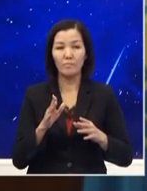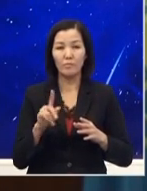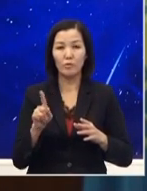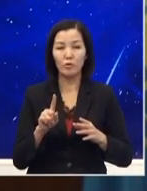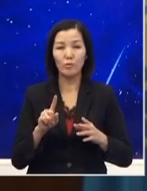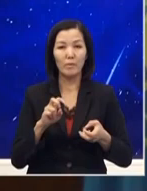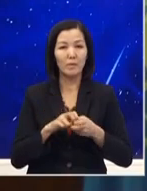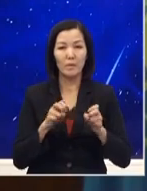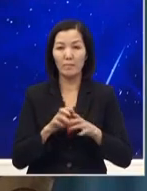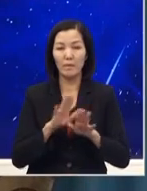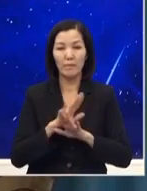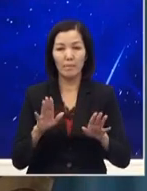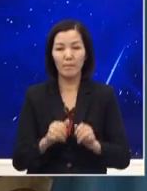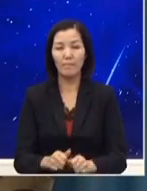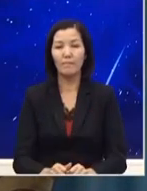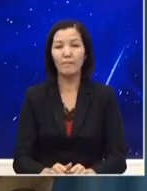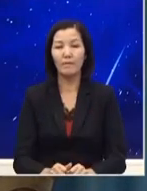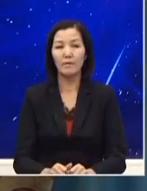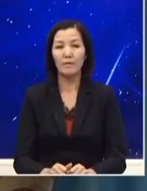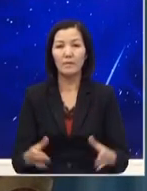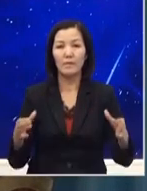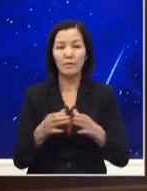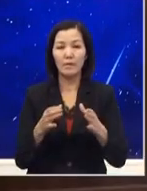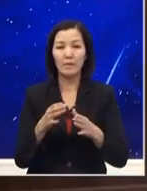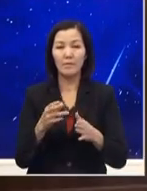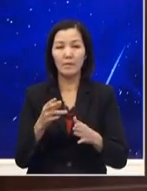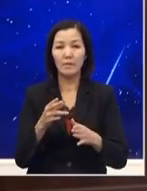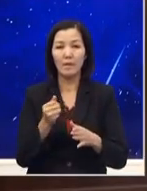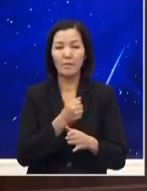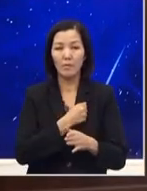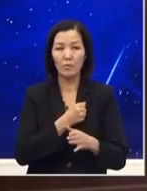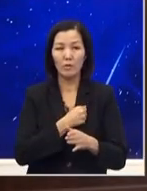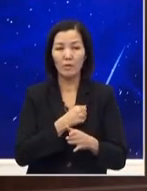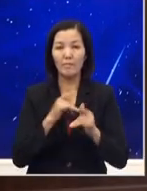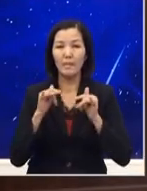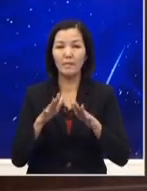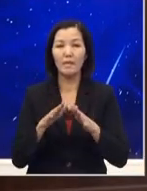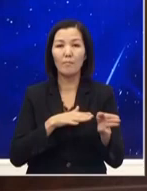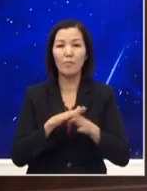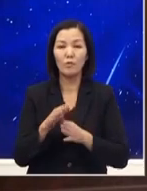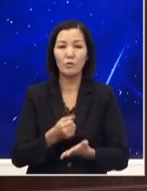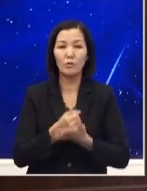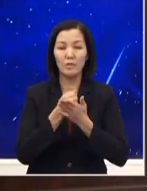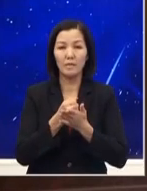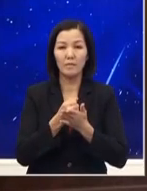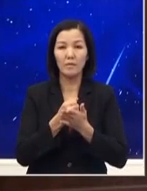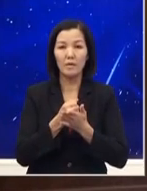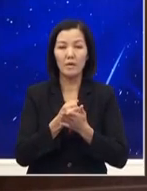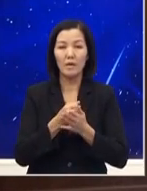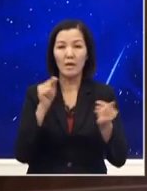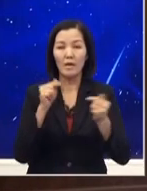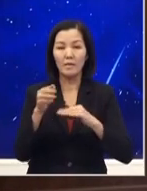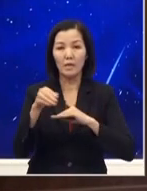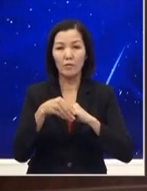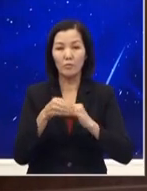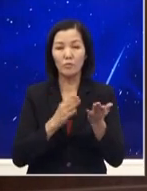проводить работу в данном направлении. Департамент по делам обороны Алматинской области оказывает полное содействие антикоррупционной службе